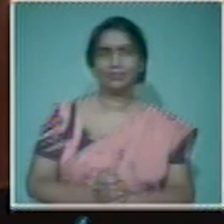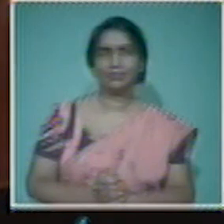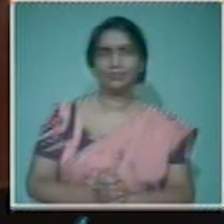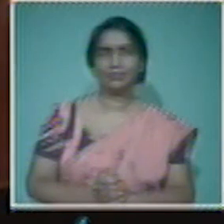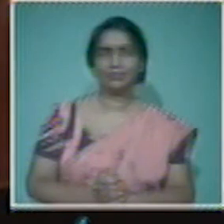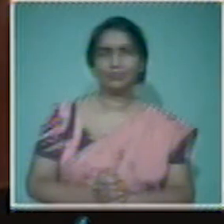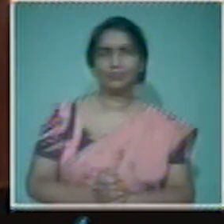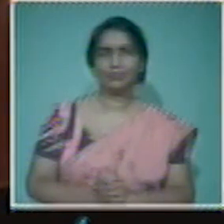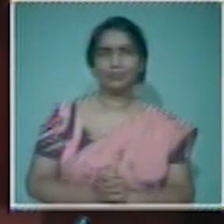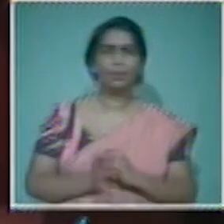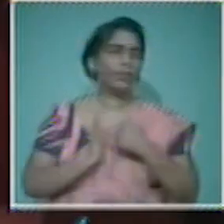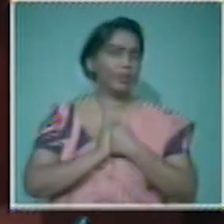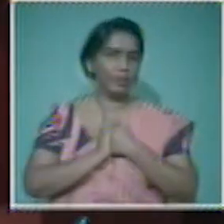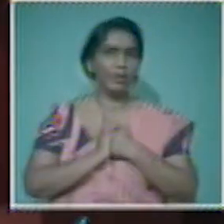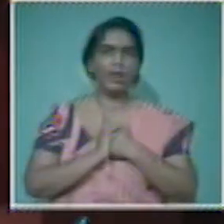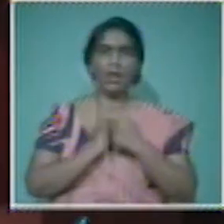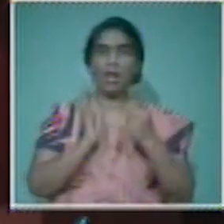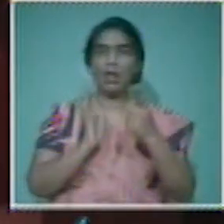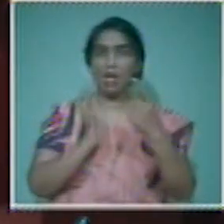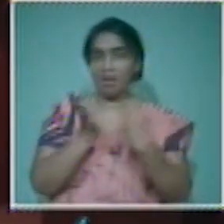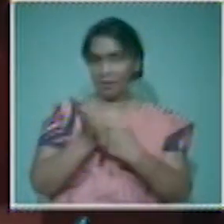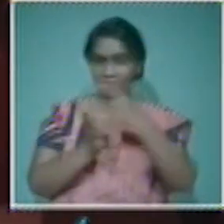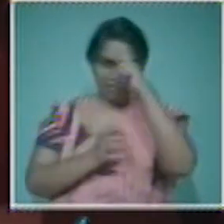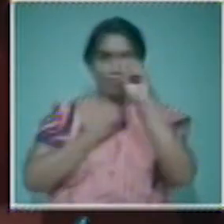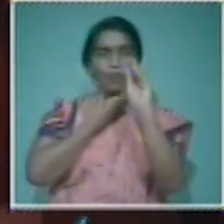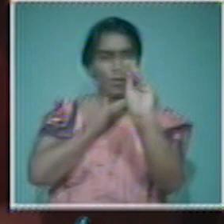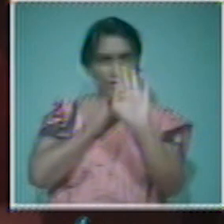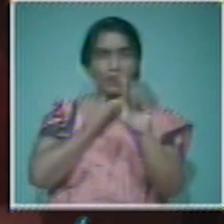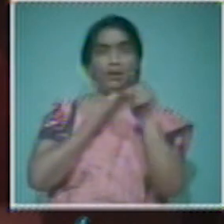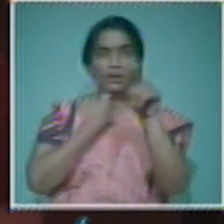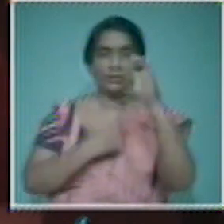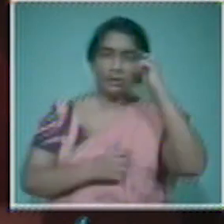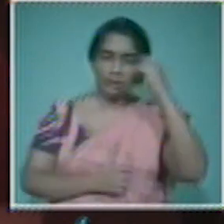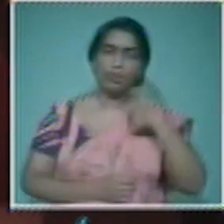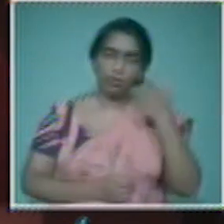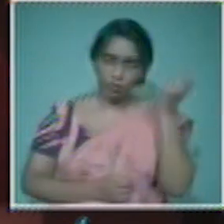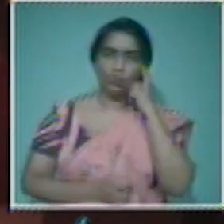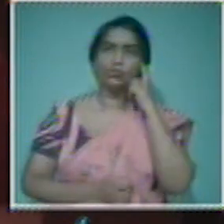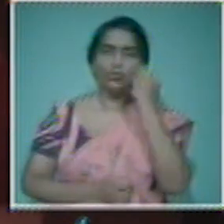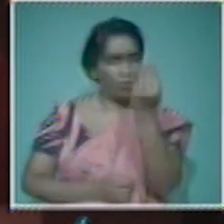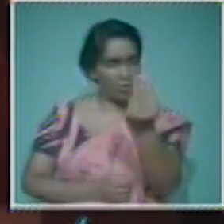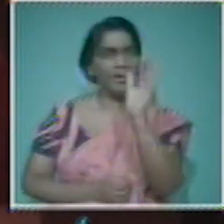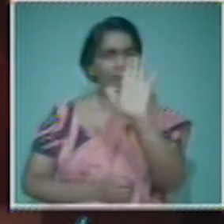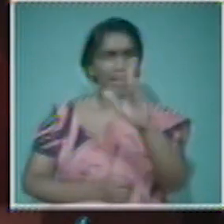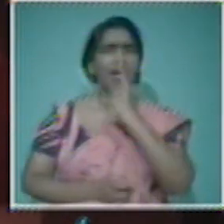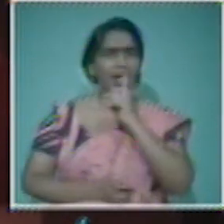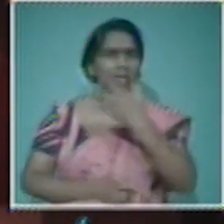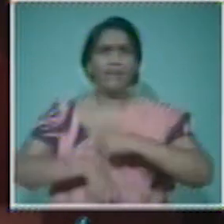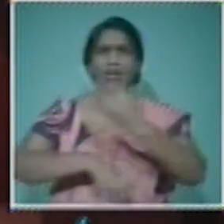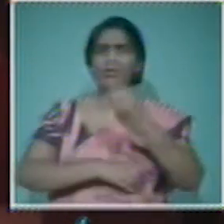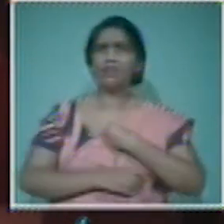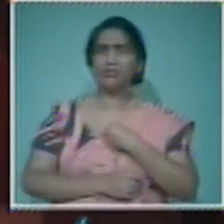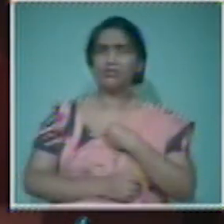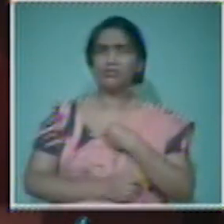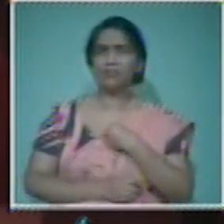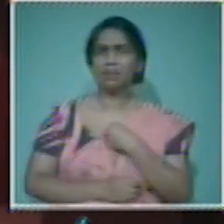Daru ranatunga mati tuma, obu tuma ge poding poding, obu tuma ge wedena apa mata terena, poda katakan di dedenya, poda